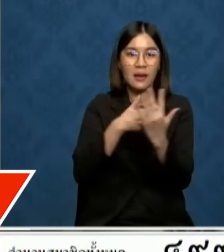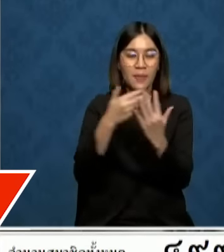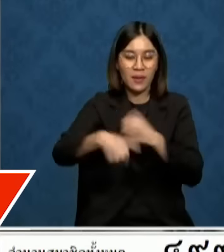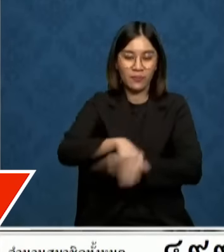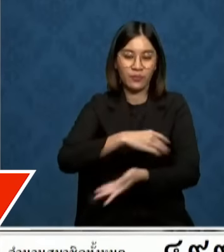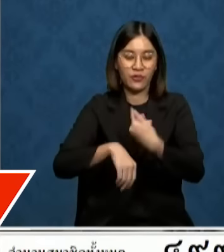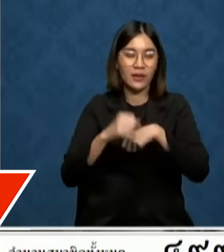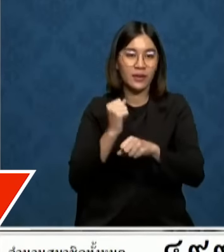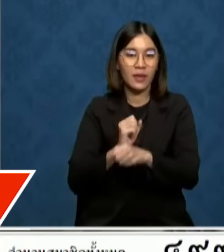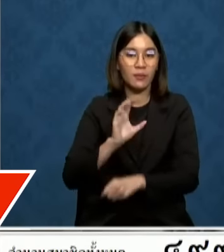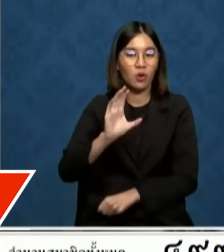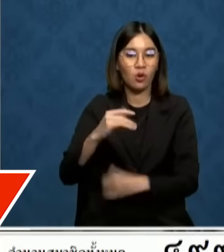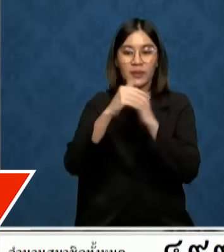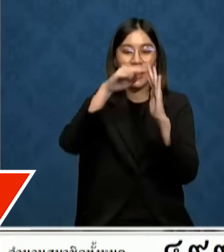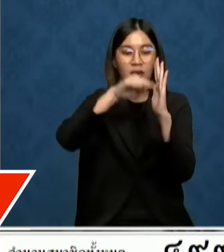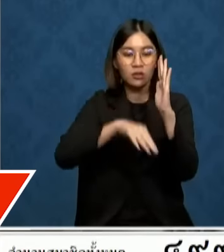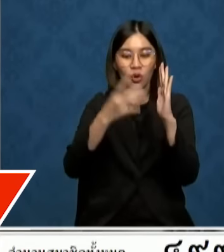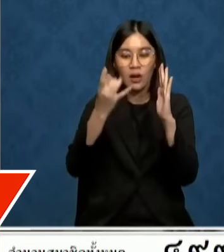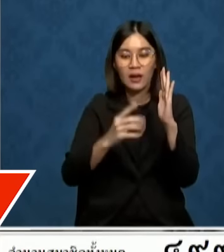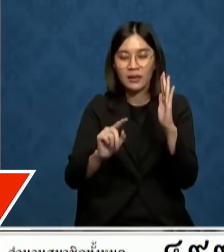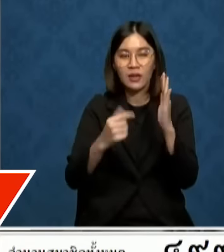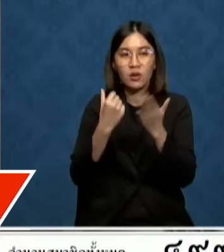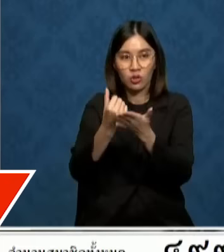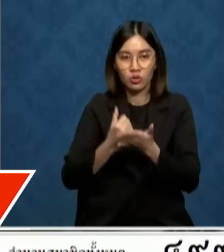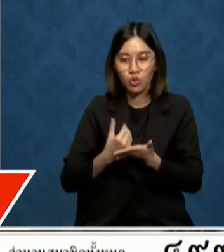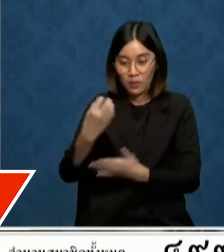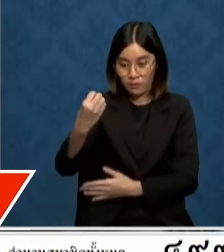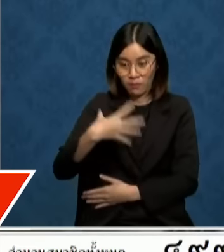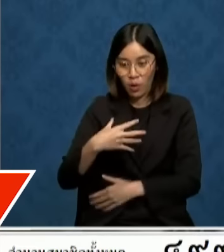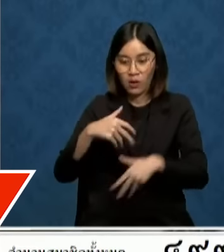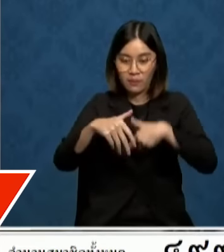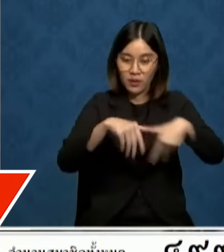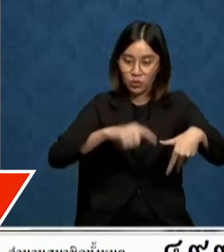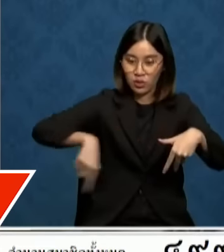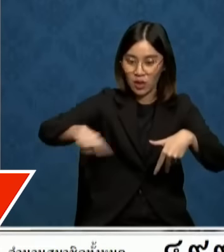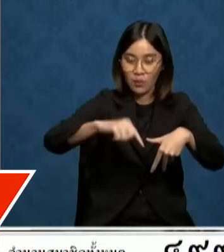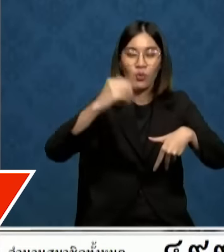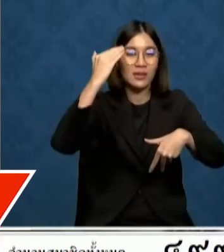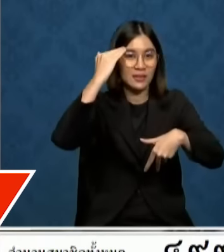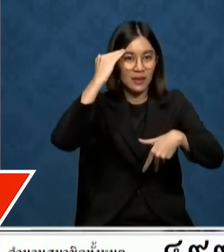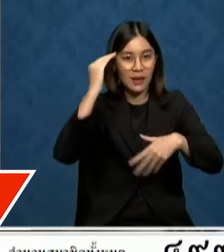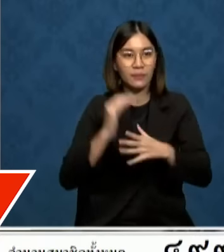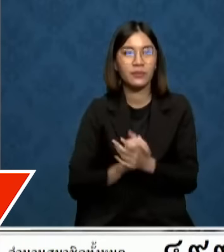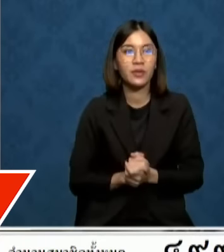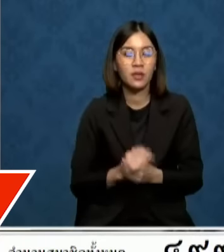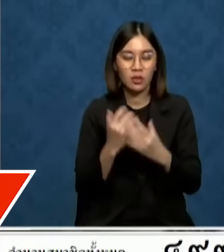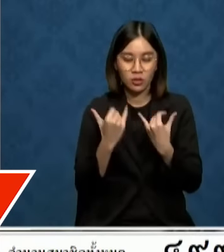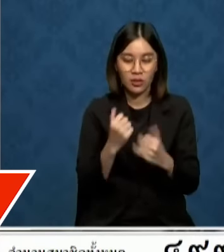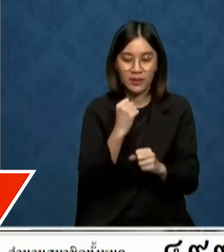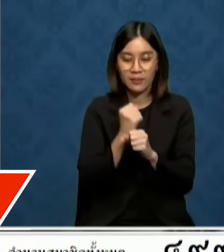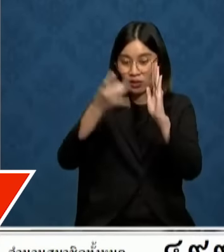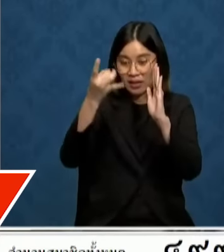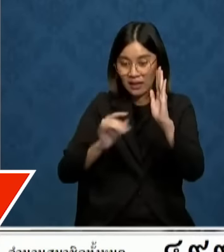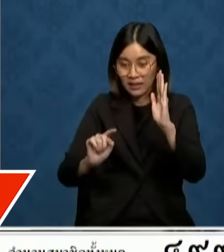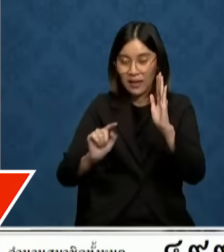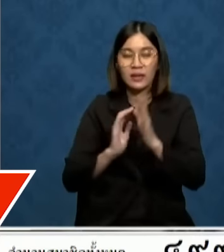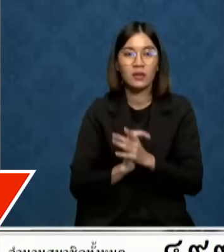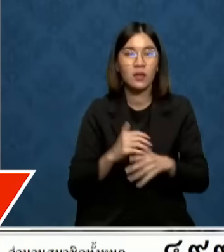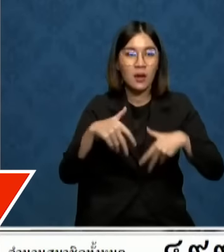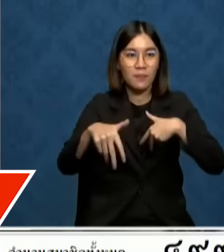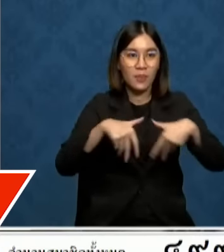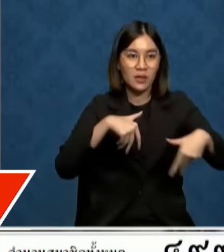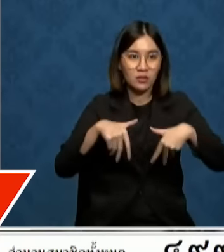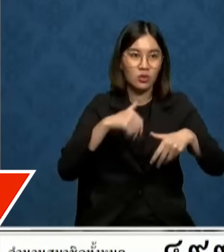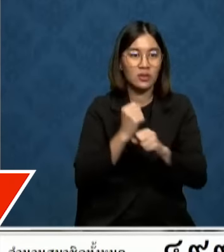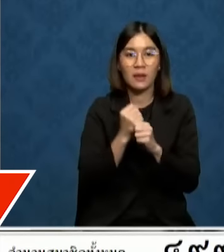การของท่านไปถึงไหนแล้วคะช่วยบอกให้พวกเราและประชาชนทราบทีค่ะว่าท่านดำเนินการไปถึงไหนประชาชน